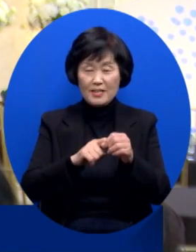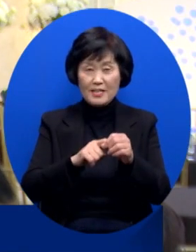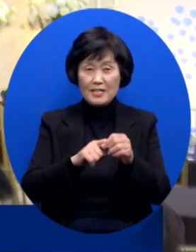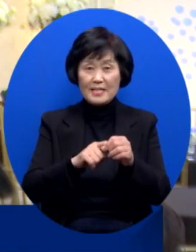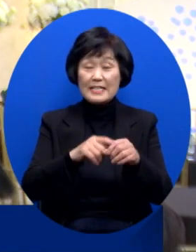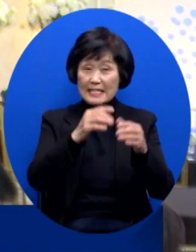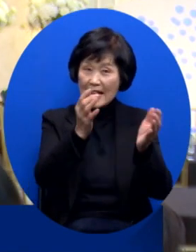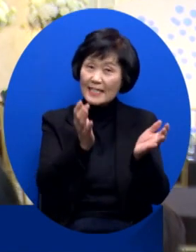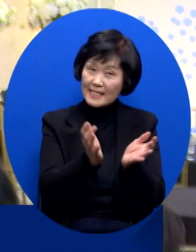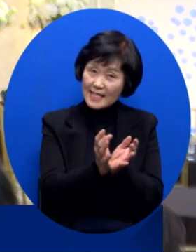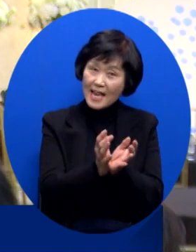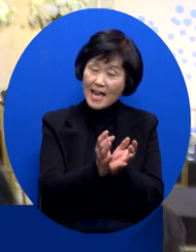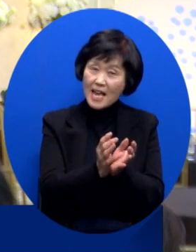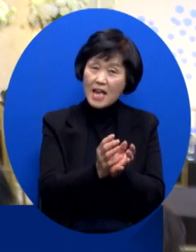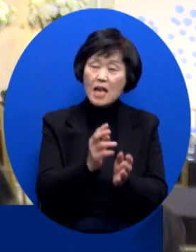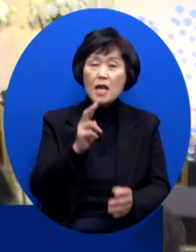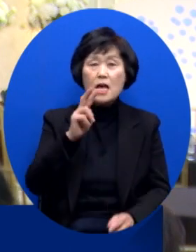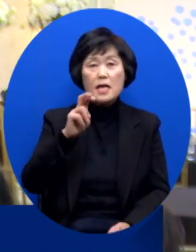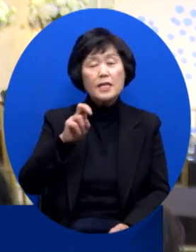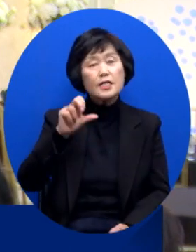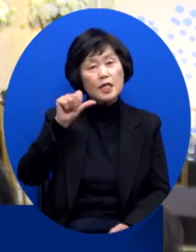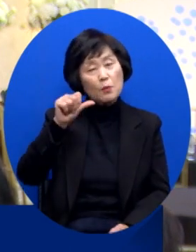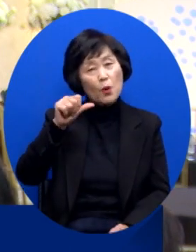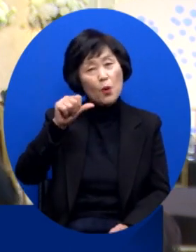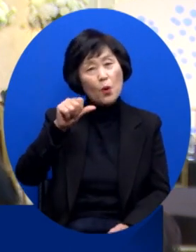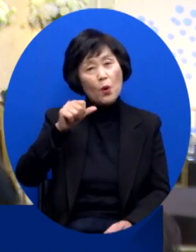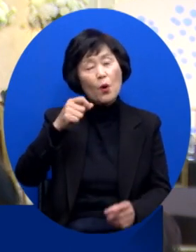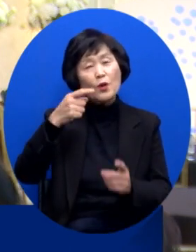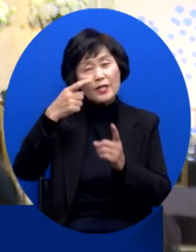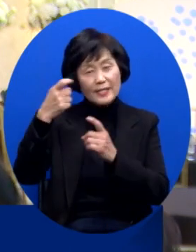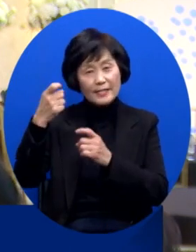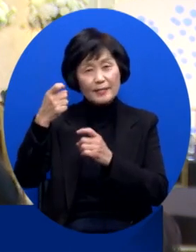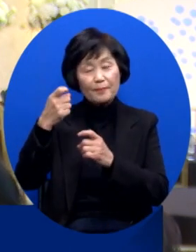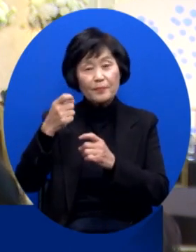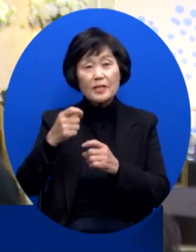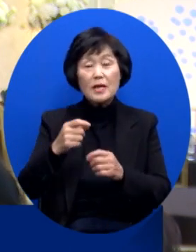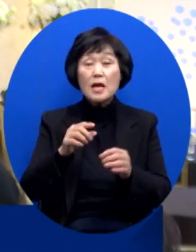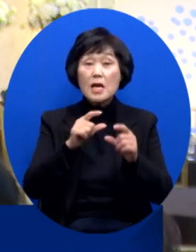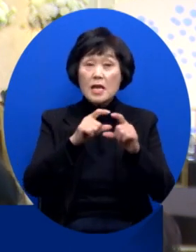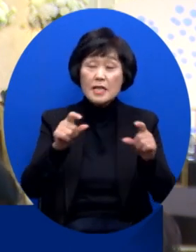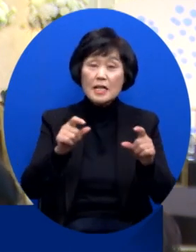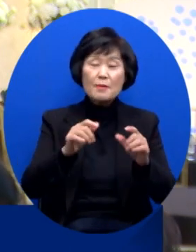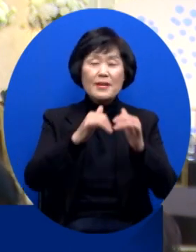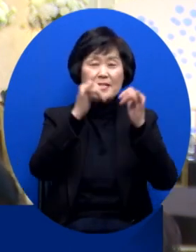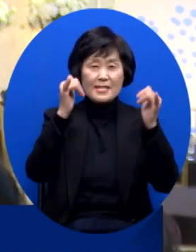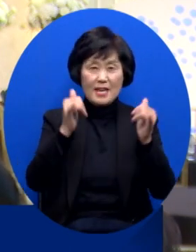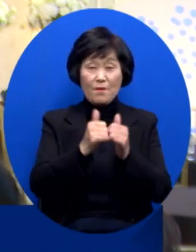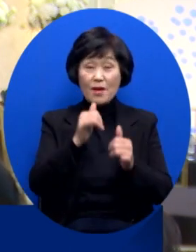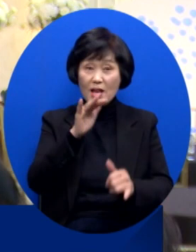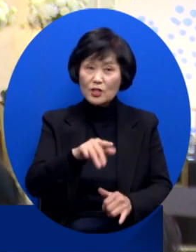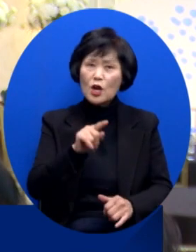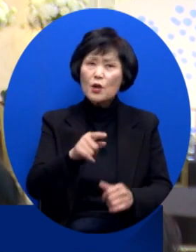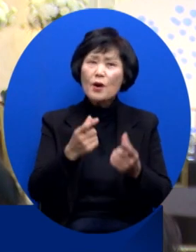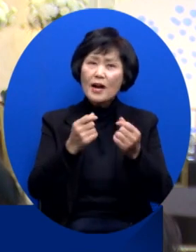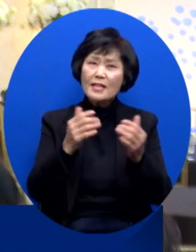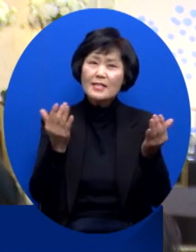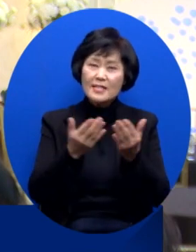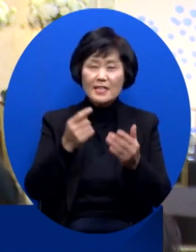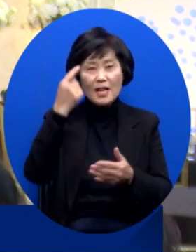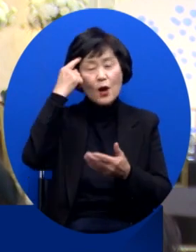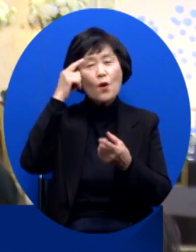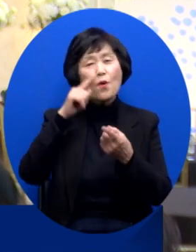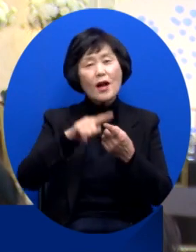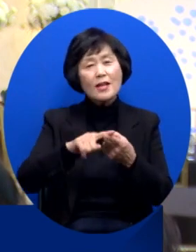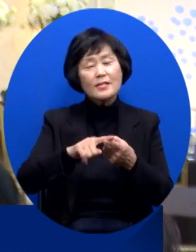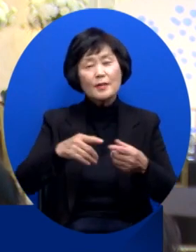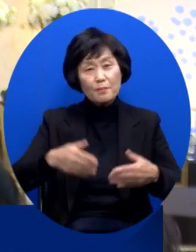단체로 지금까지 25주년을 해왔습니다. 일반 모든 사회에서도 이런 일에 관심을 가지고